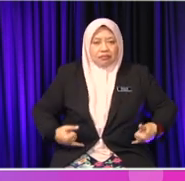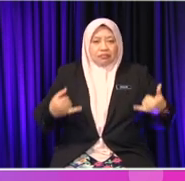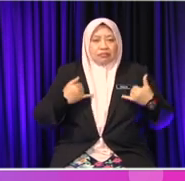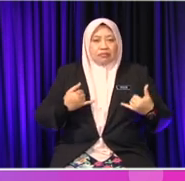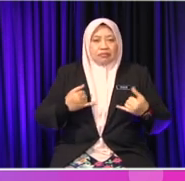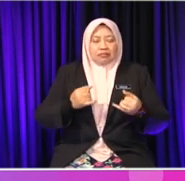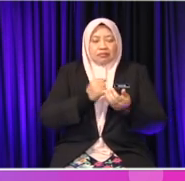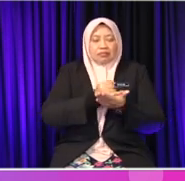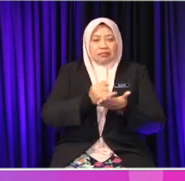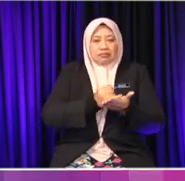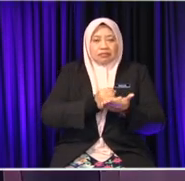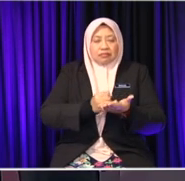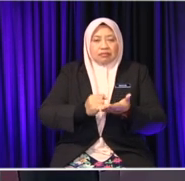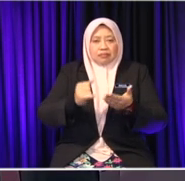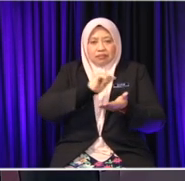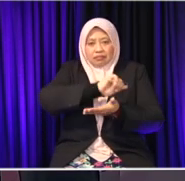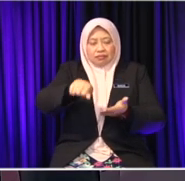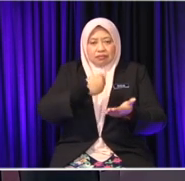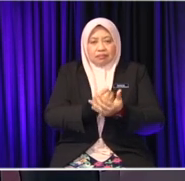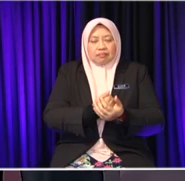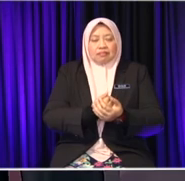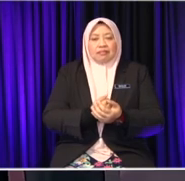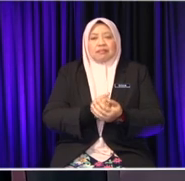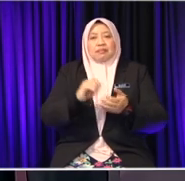bagus buat bentuk jadual